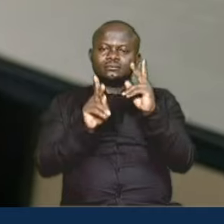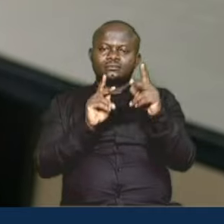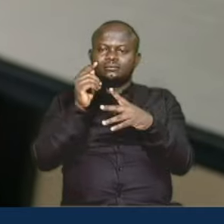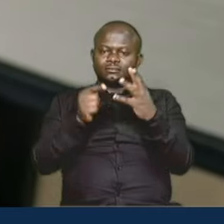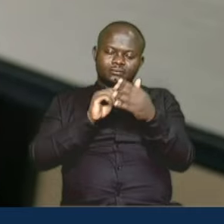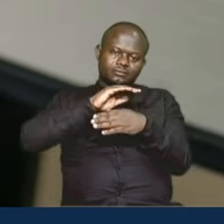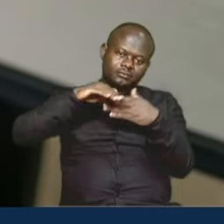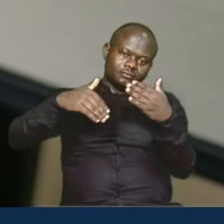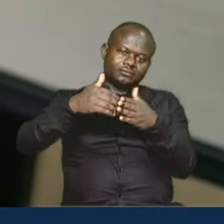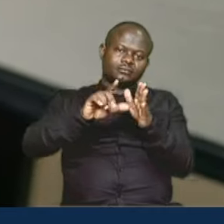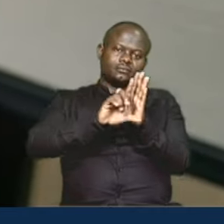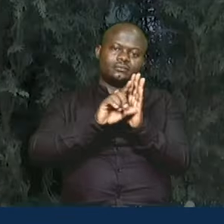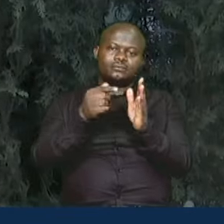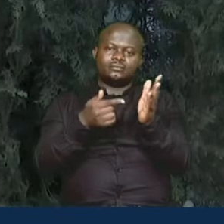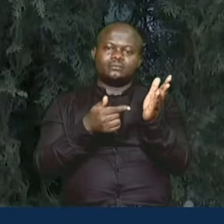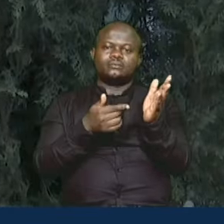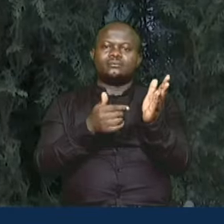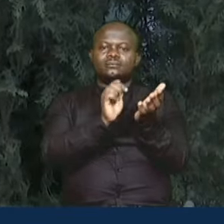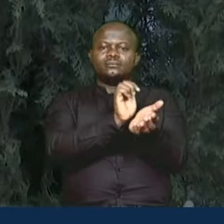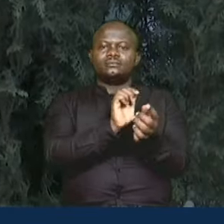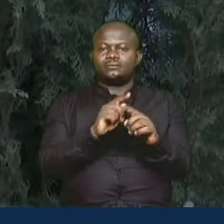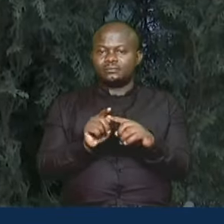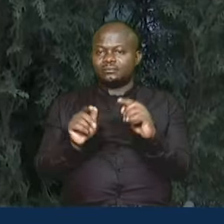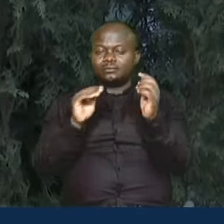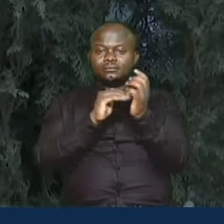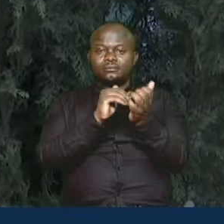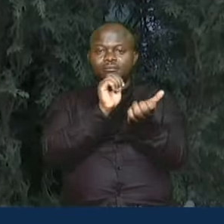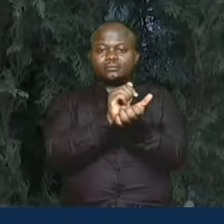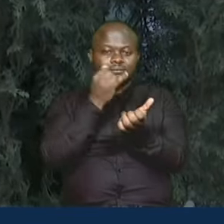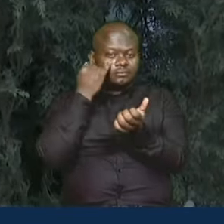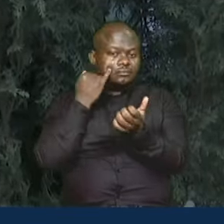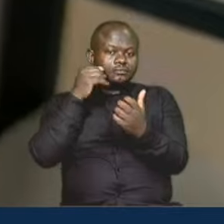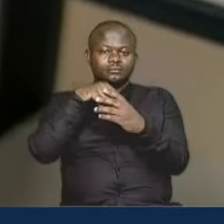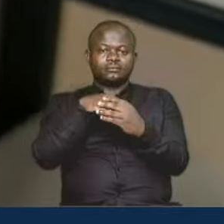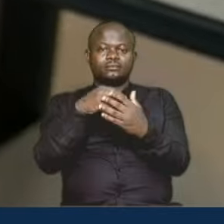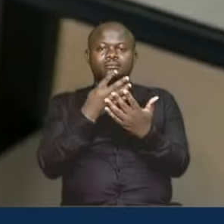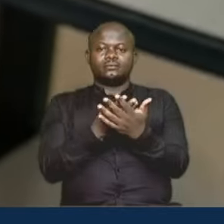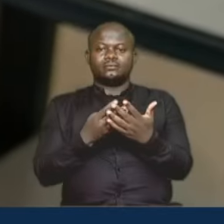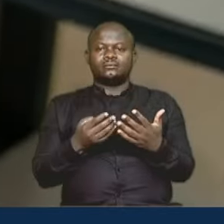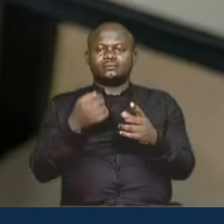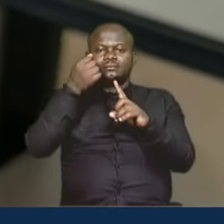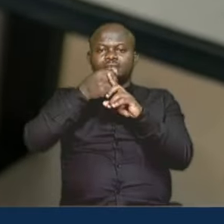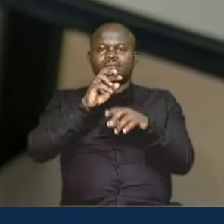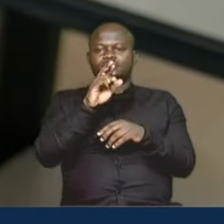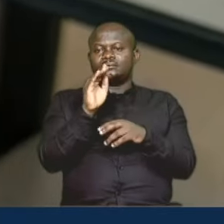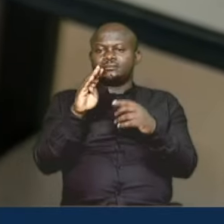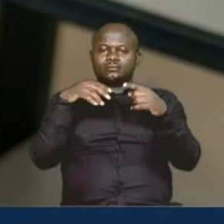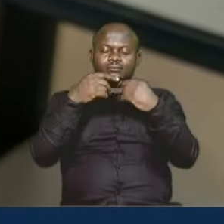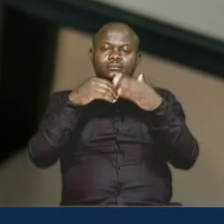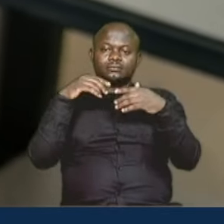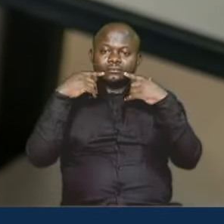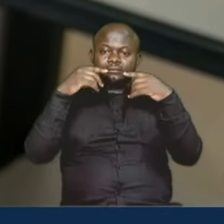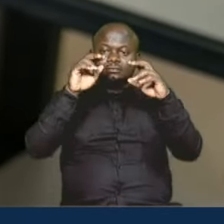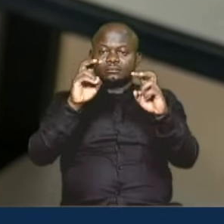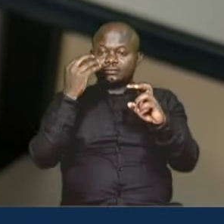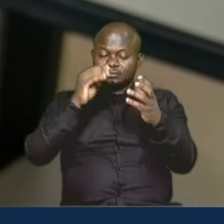byose amategeko arahari, ibihano biratandukanye n'ibihano biremereye hazamo ibifungo. Umuvugizi wa RIB akomeza avuga ko umuntu wese